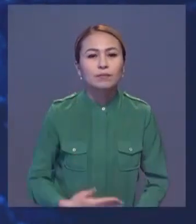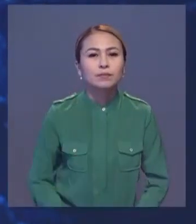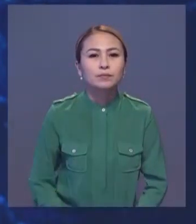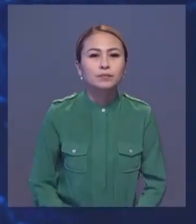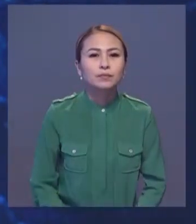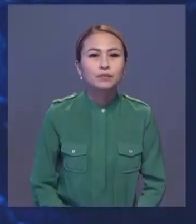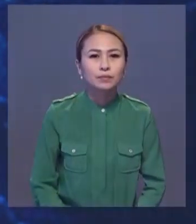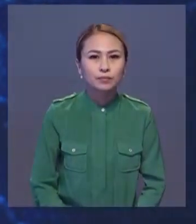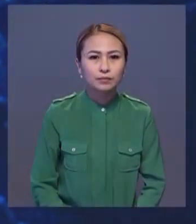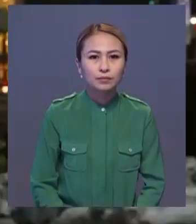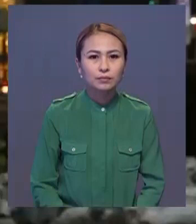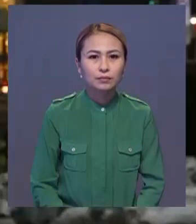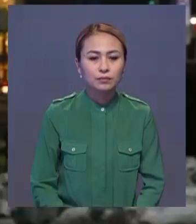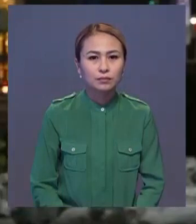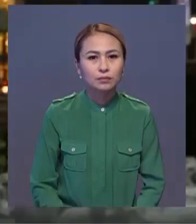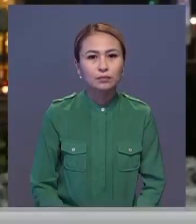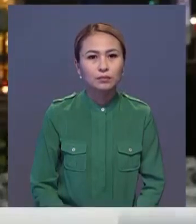айтсын.